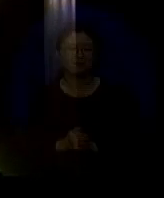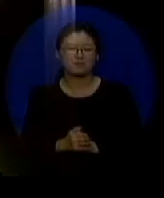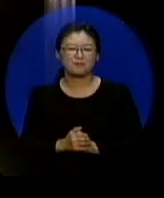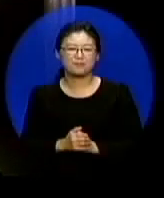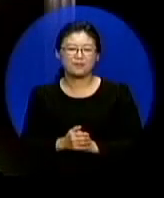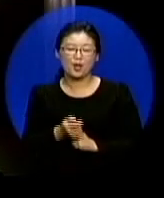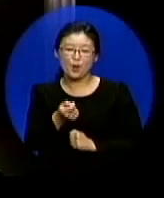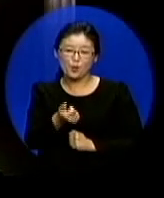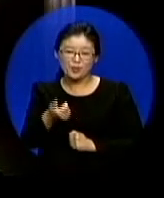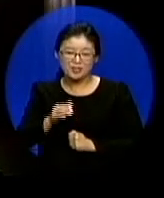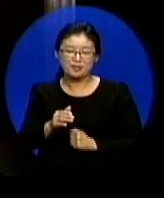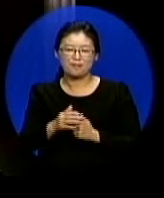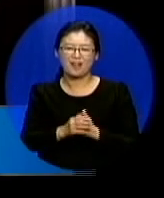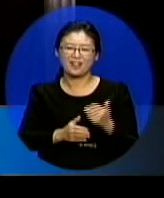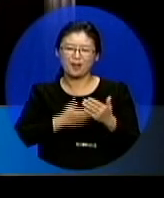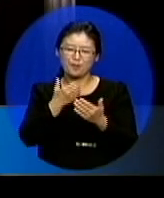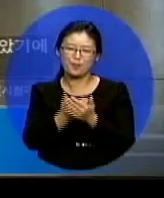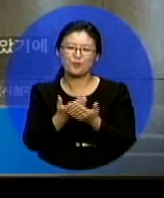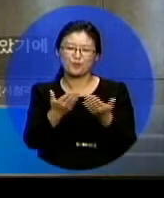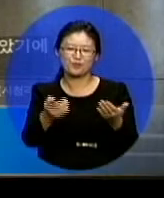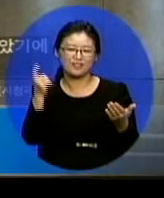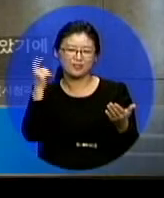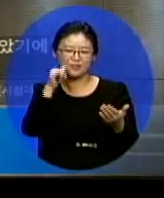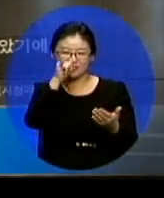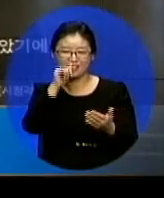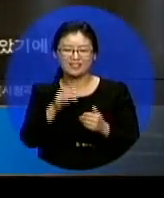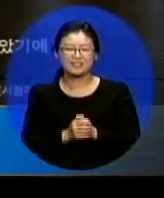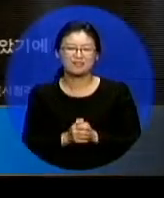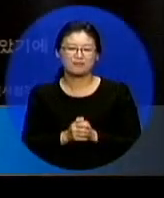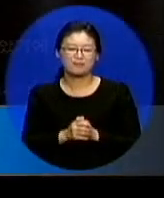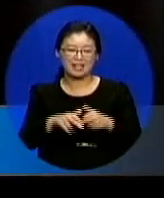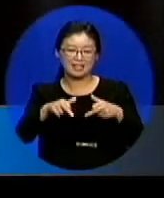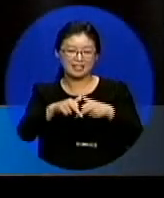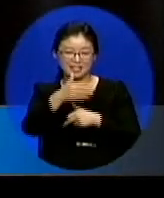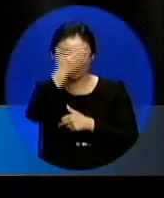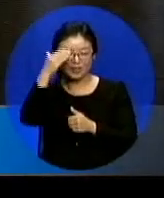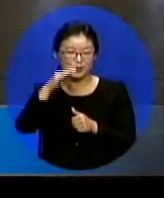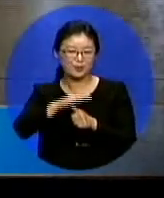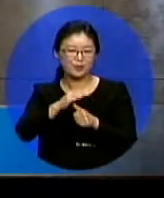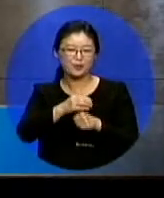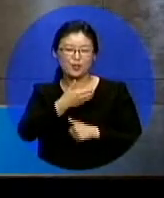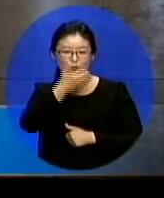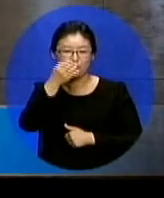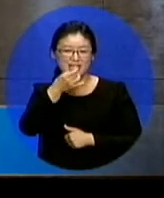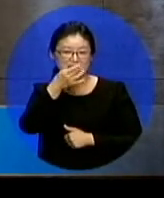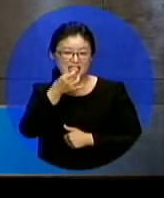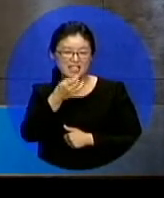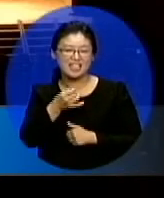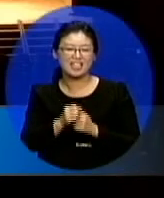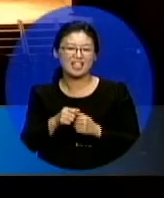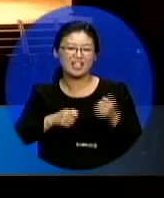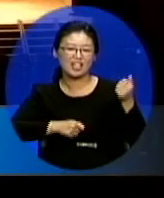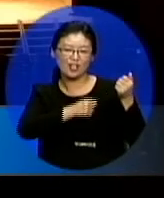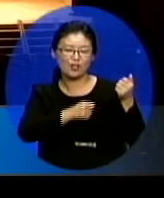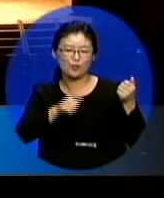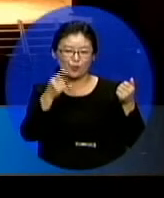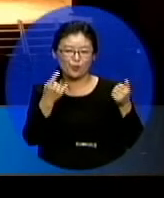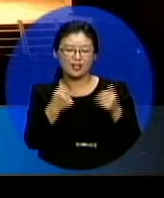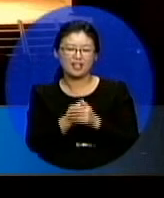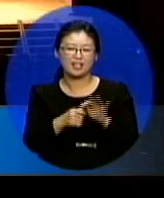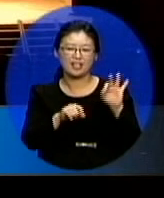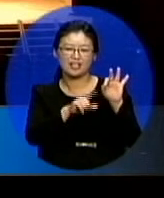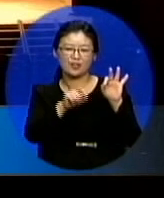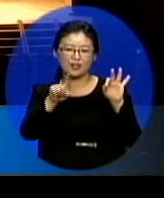작지만 가슴을 울리는 소리가 있습니다. 장애 청소년들의 꿈의 씨앗을 담은 꿈씨 연주회가 지난 16일 서울